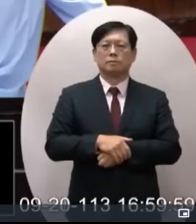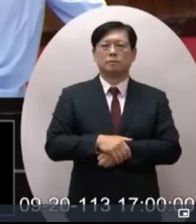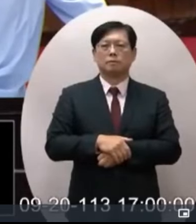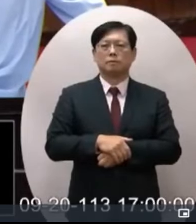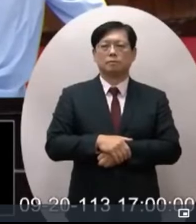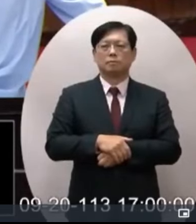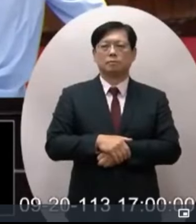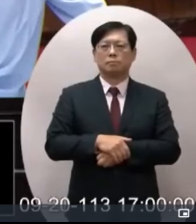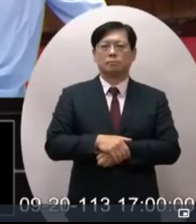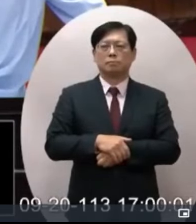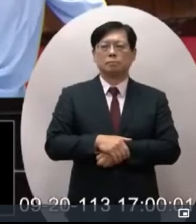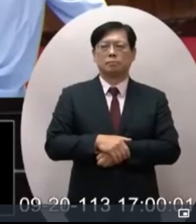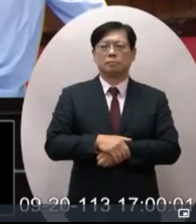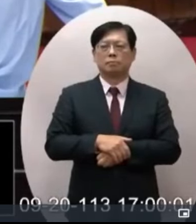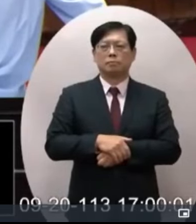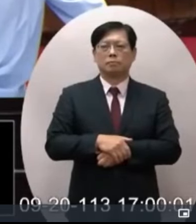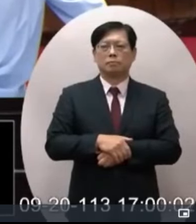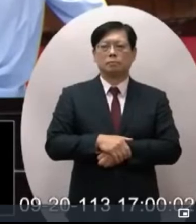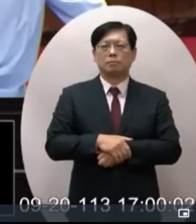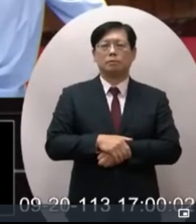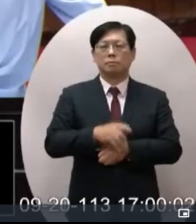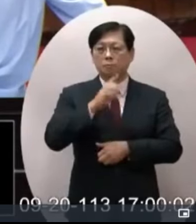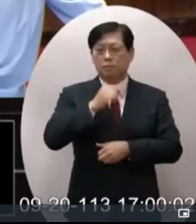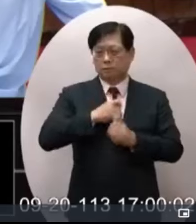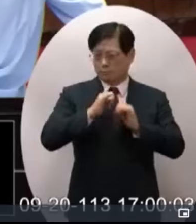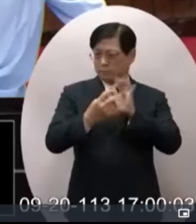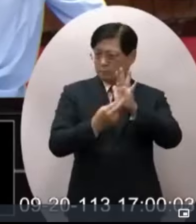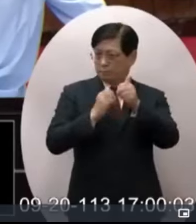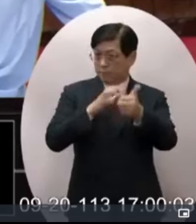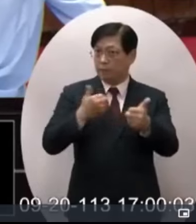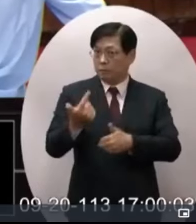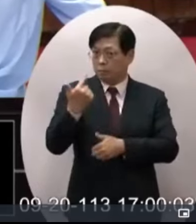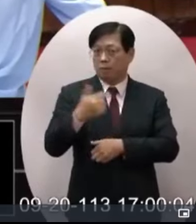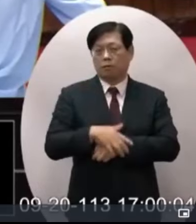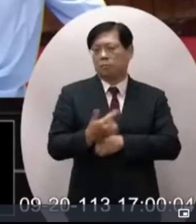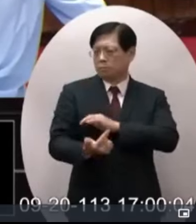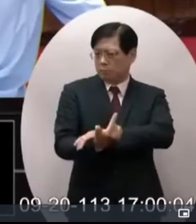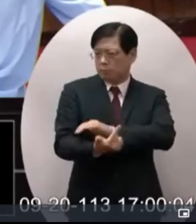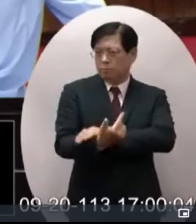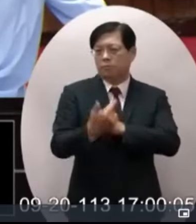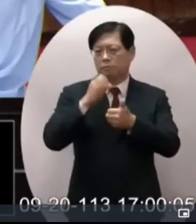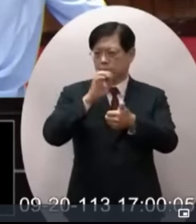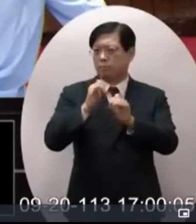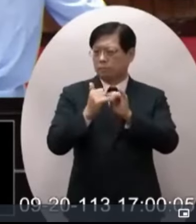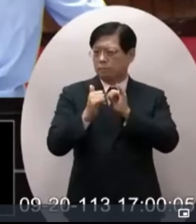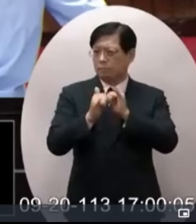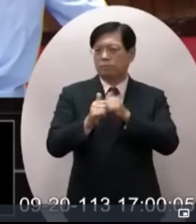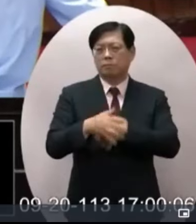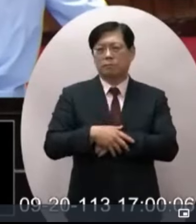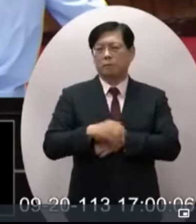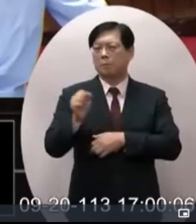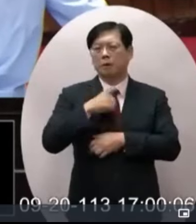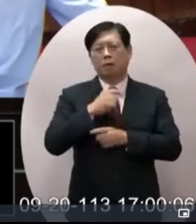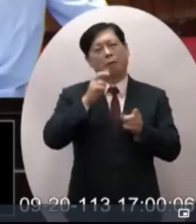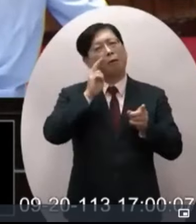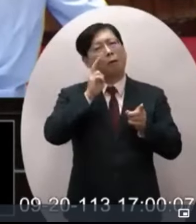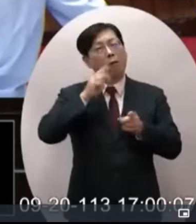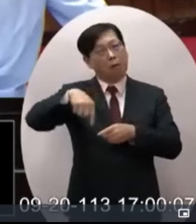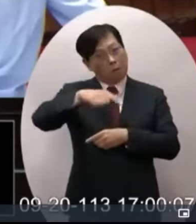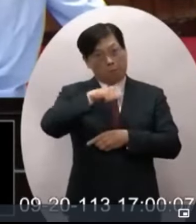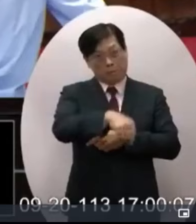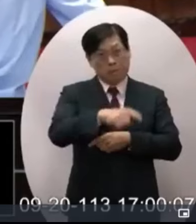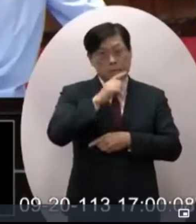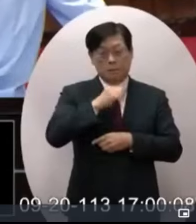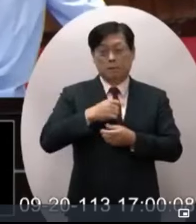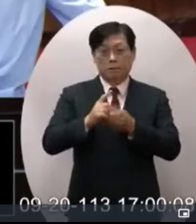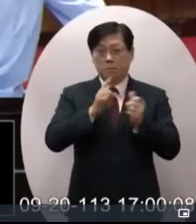们希望从尽快的给社会一个 尽快给社会一个交代，好不好？尽快给社会交代，不要让大家以为这个